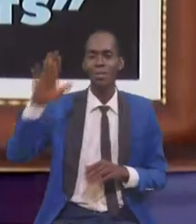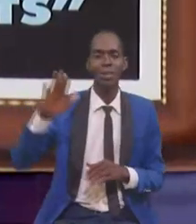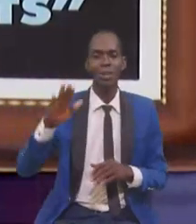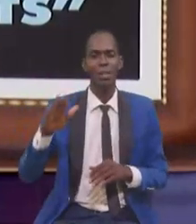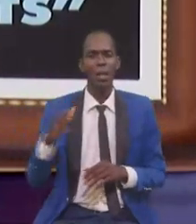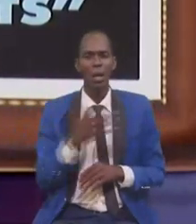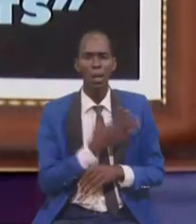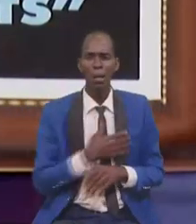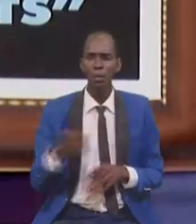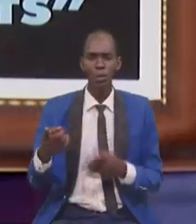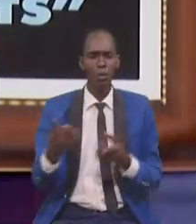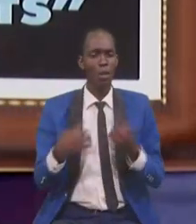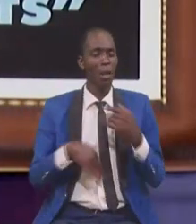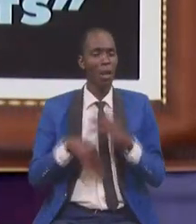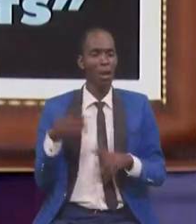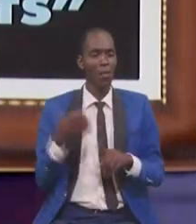première,